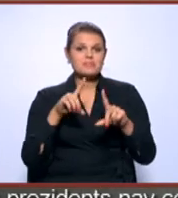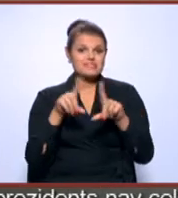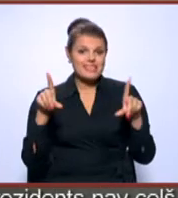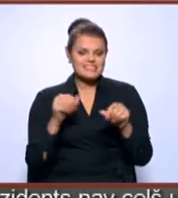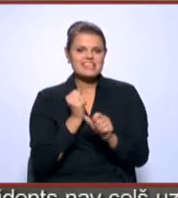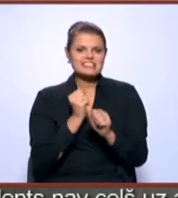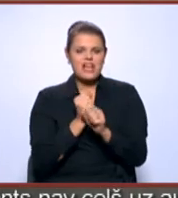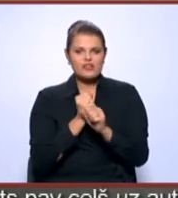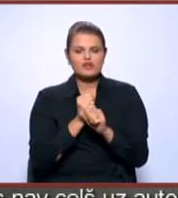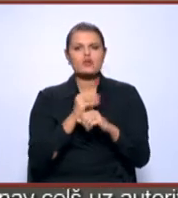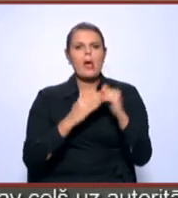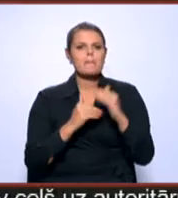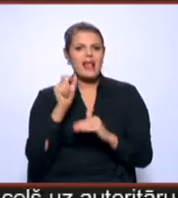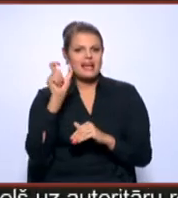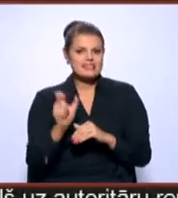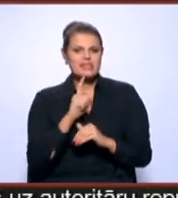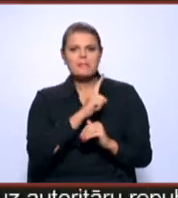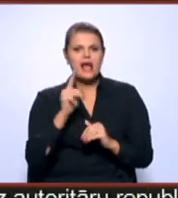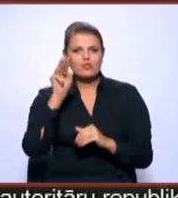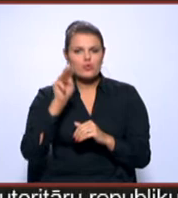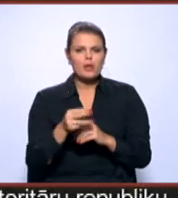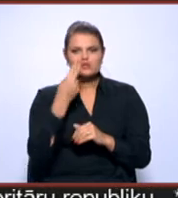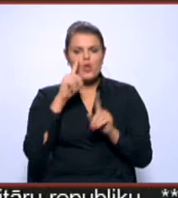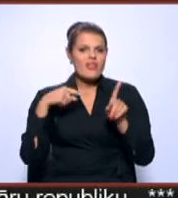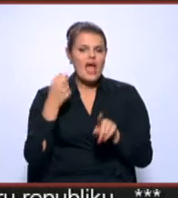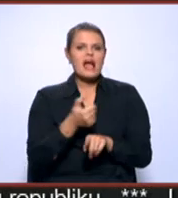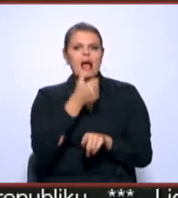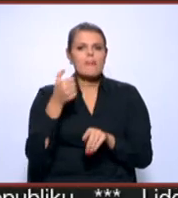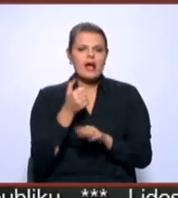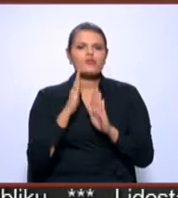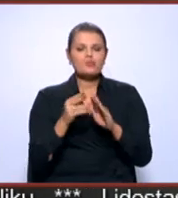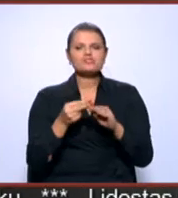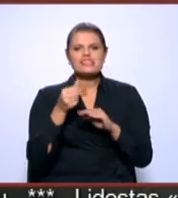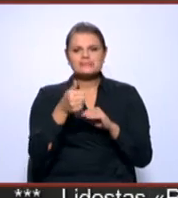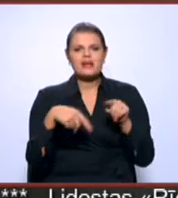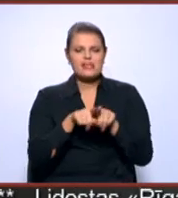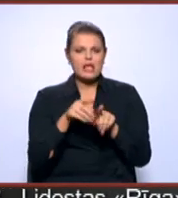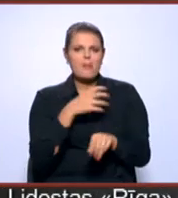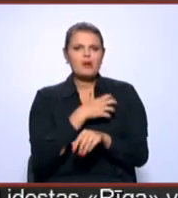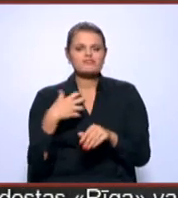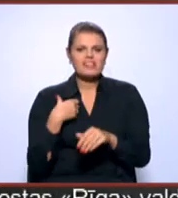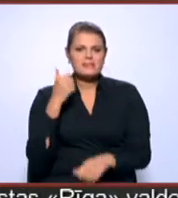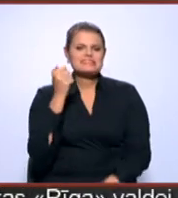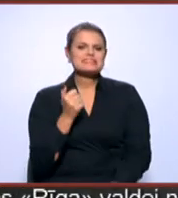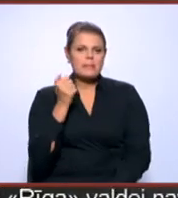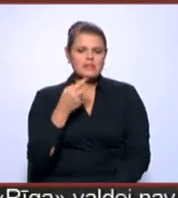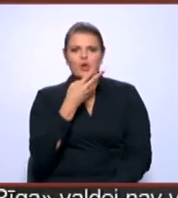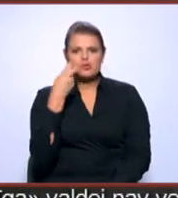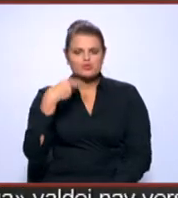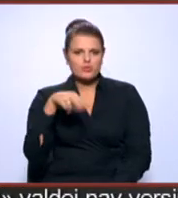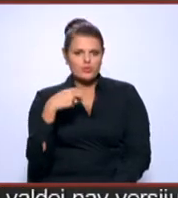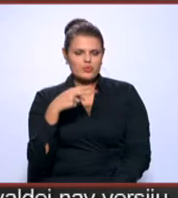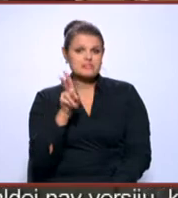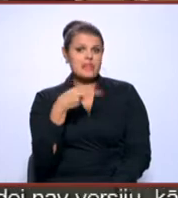iestādēs strādājošajiem rezidentiem ik mēnesi no nākamā gada tiks izmaksāta arī pašvaldības stipendija